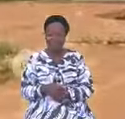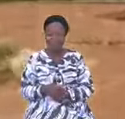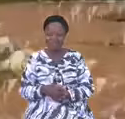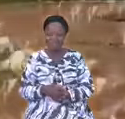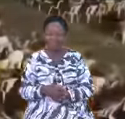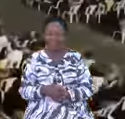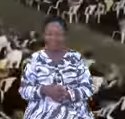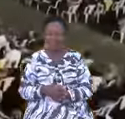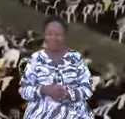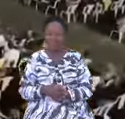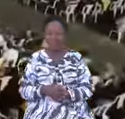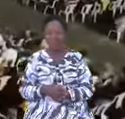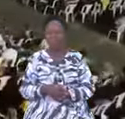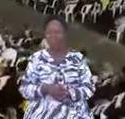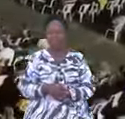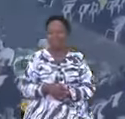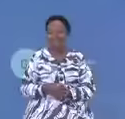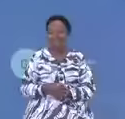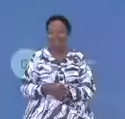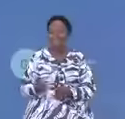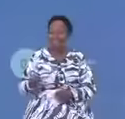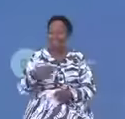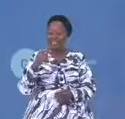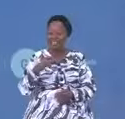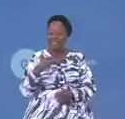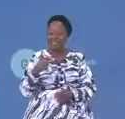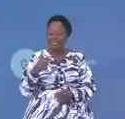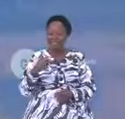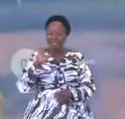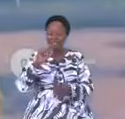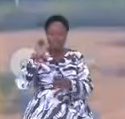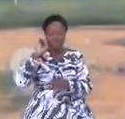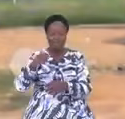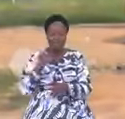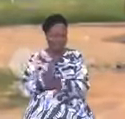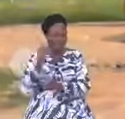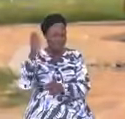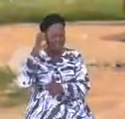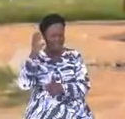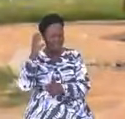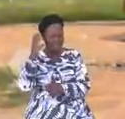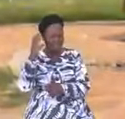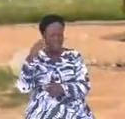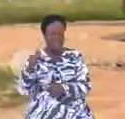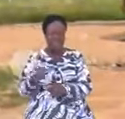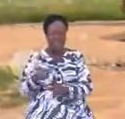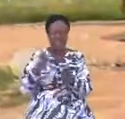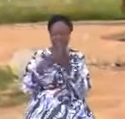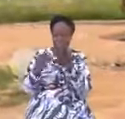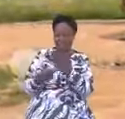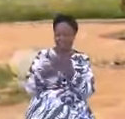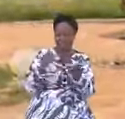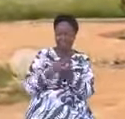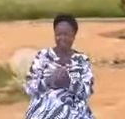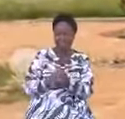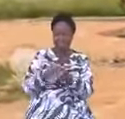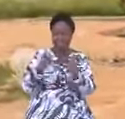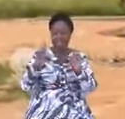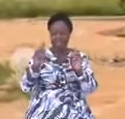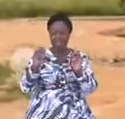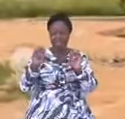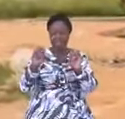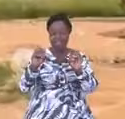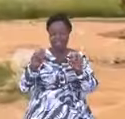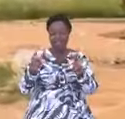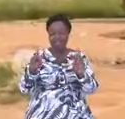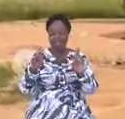la croisade que la cour dit prêt à organiser les trois jours je m'arrêter là ta maison